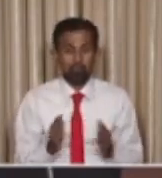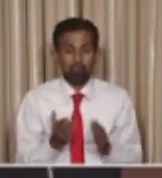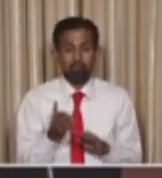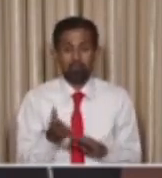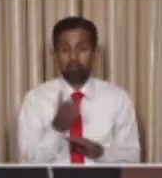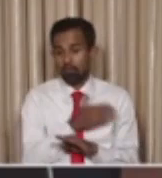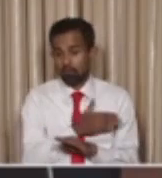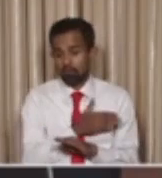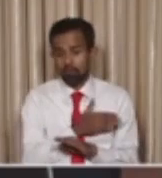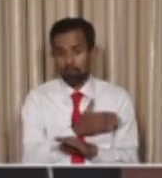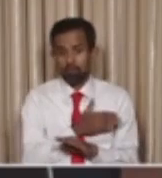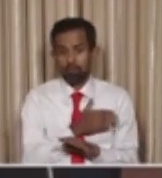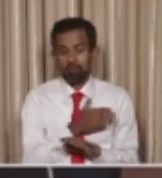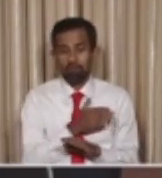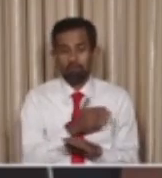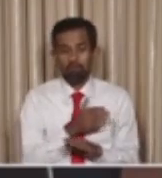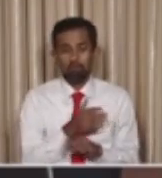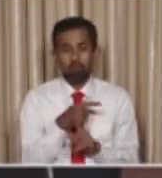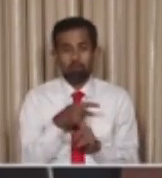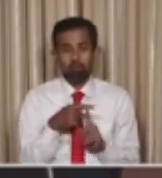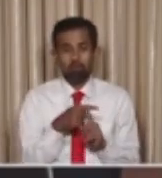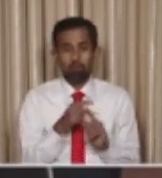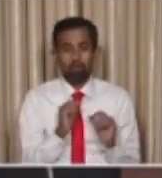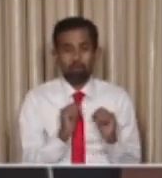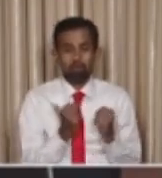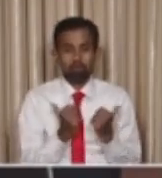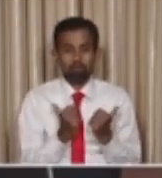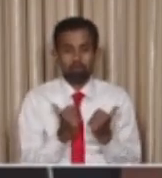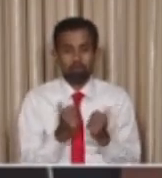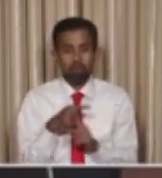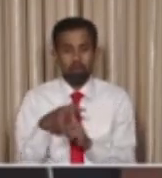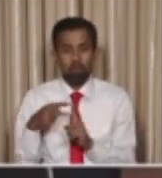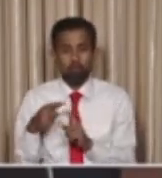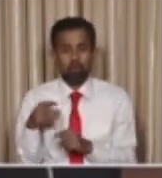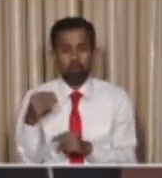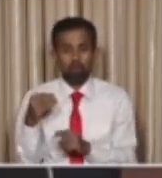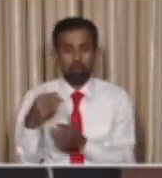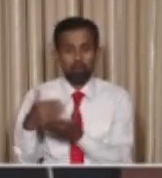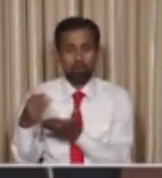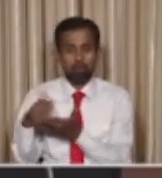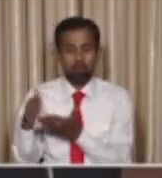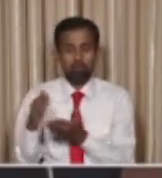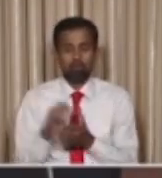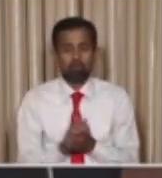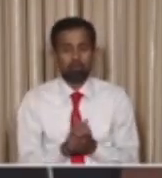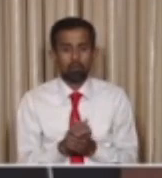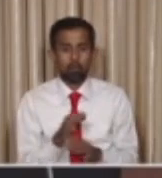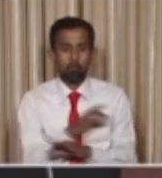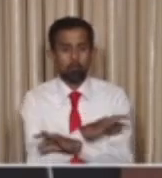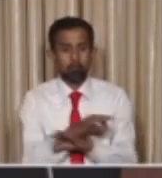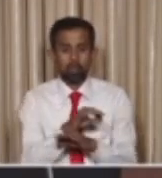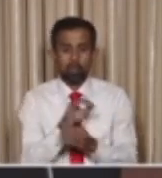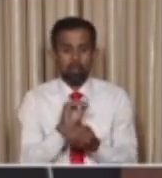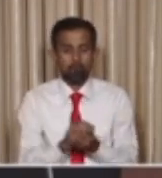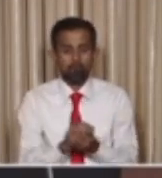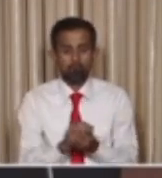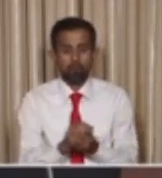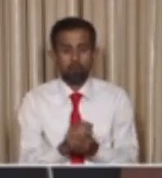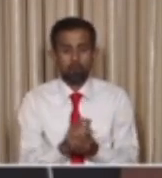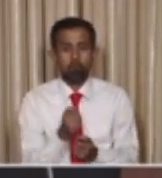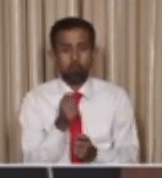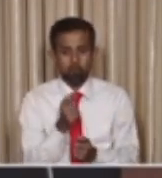කලින් ඕන් කොටසක් ජීවත් වෙන්න කොටසක් ණය ගෙවන්න තලස්පක් කළා තිබ්බා. ඕකේ